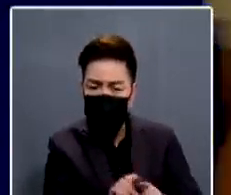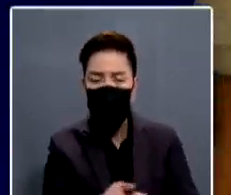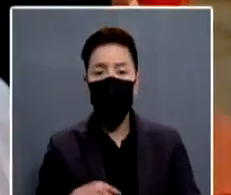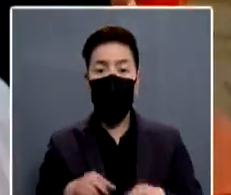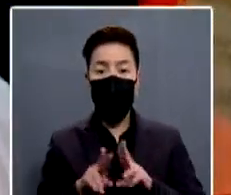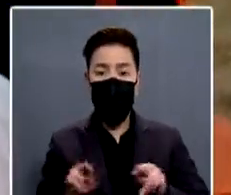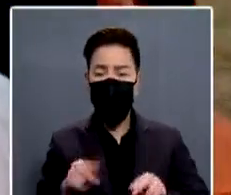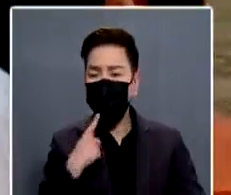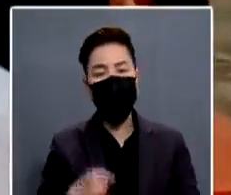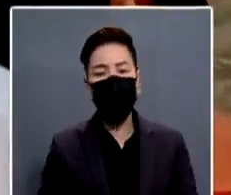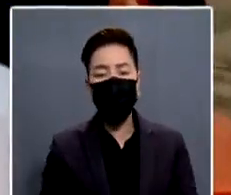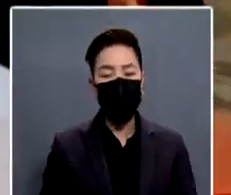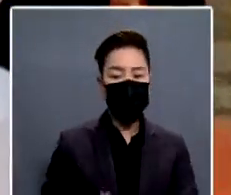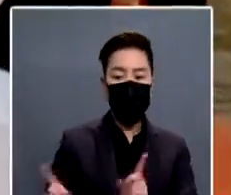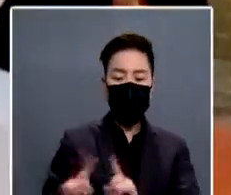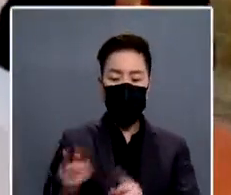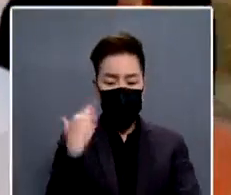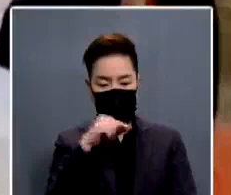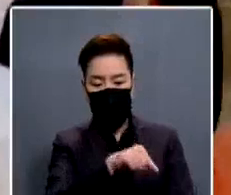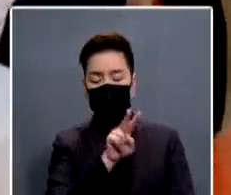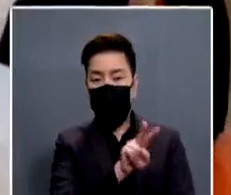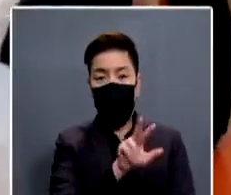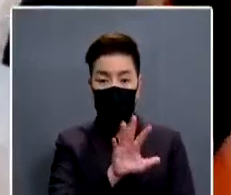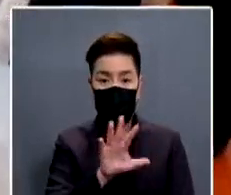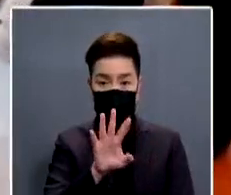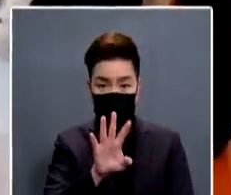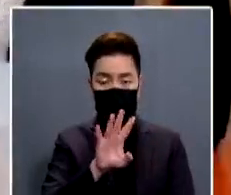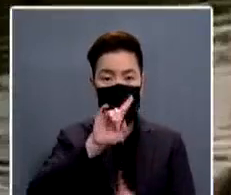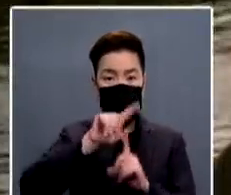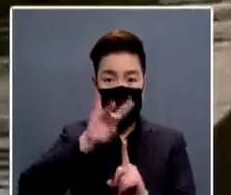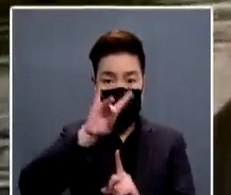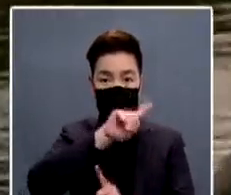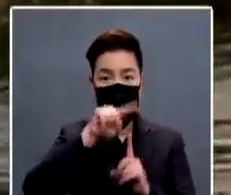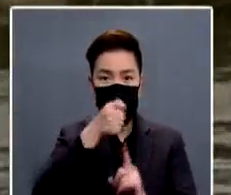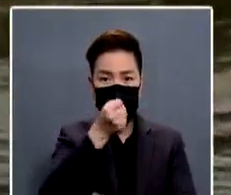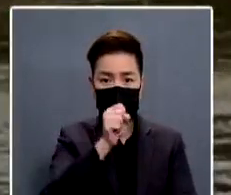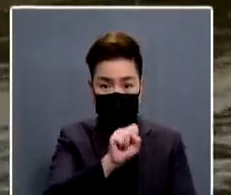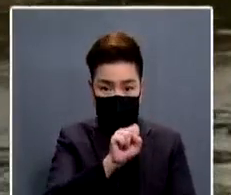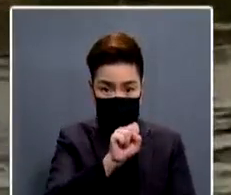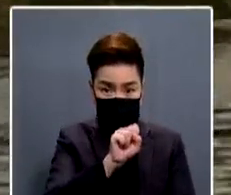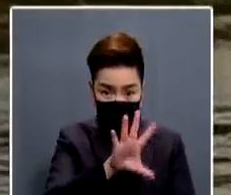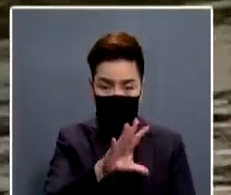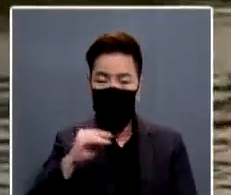ท์บอกปัจจัยมันต่างกันมากนะตอนปี54เนี่ยนะคะหลัง15สิงหาคมพายุเข้ามา5